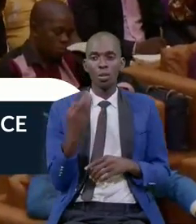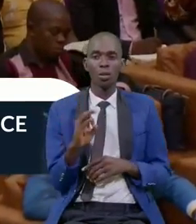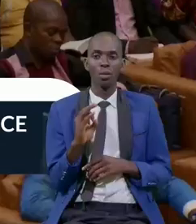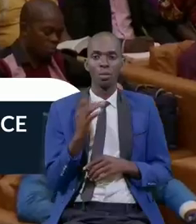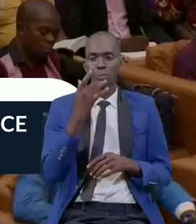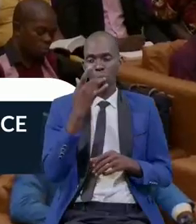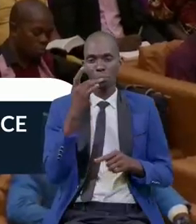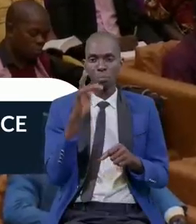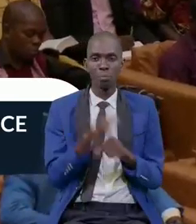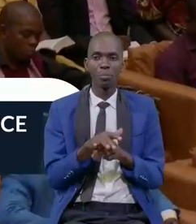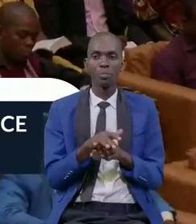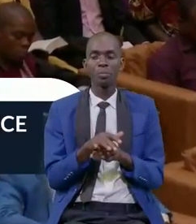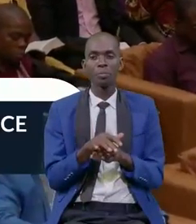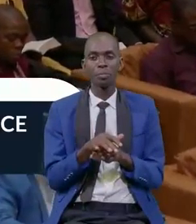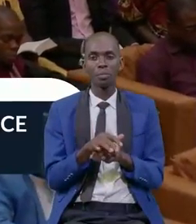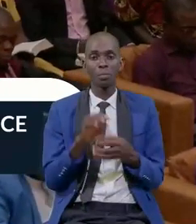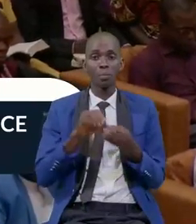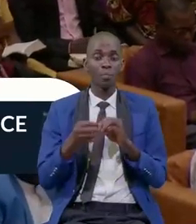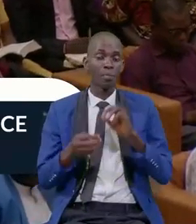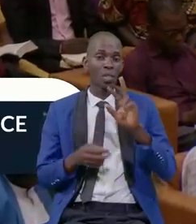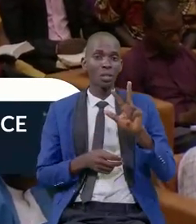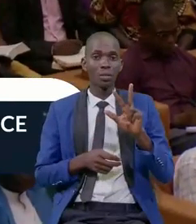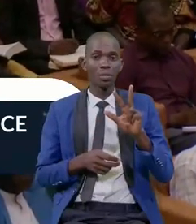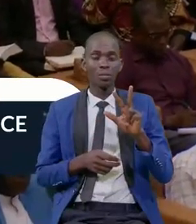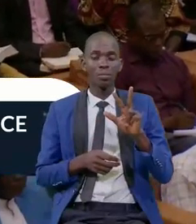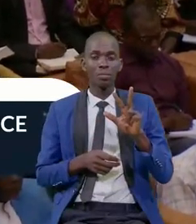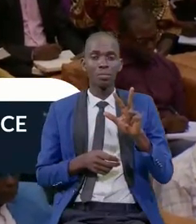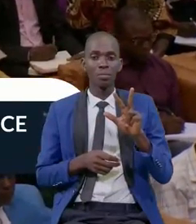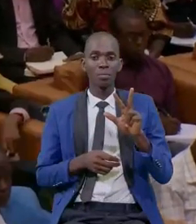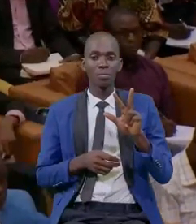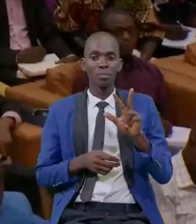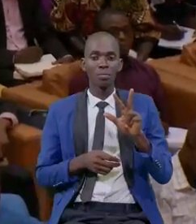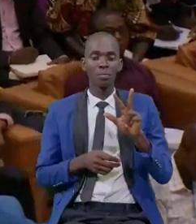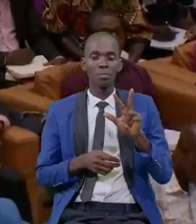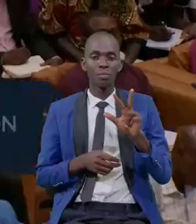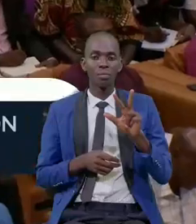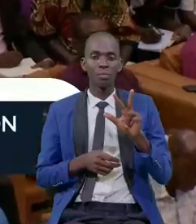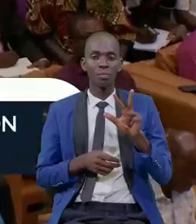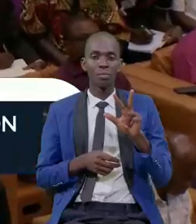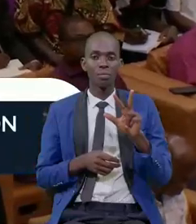en la condition de promesse. Trois,